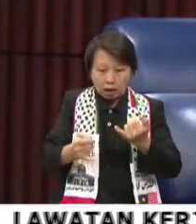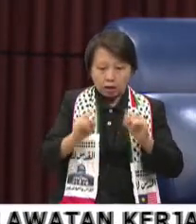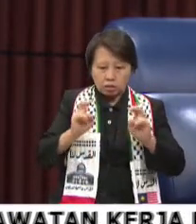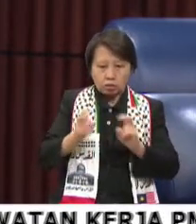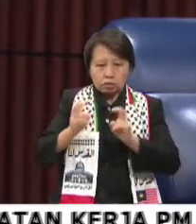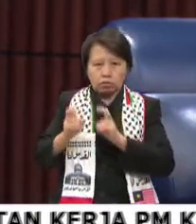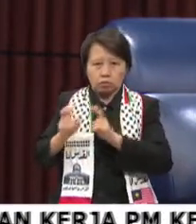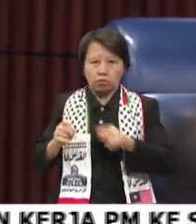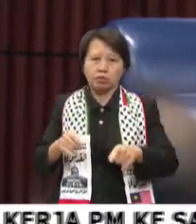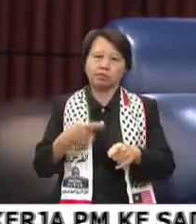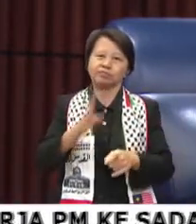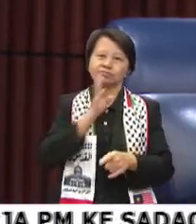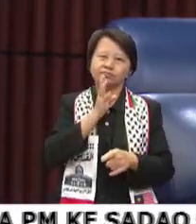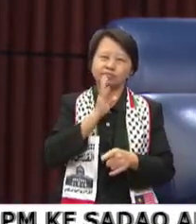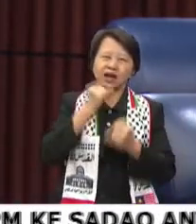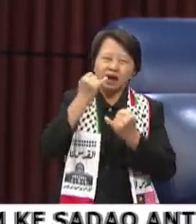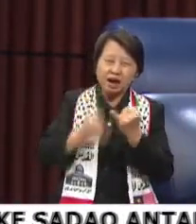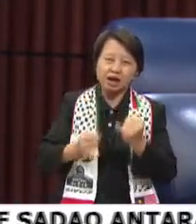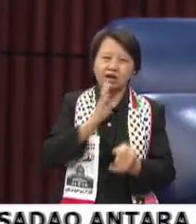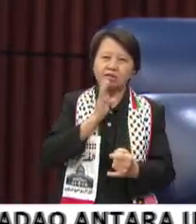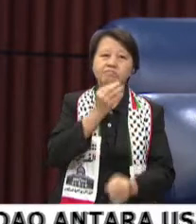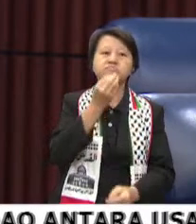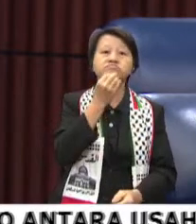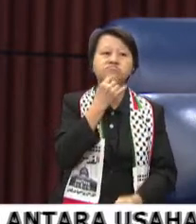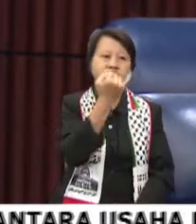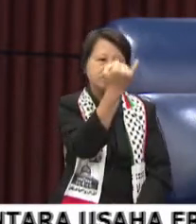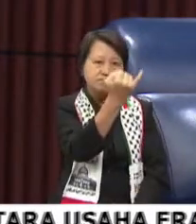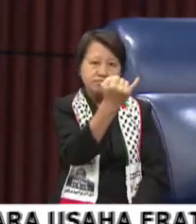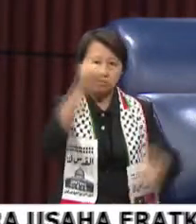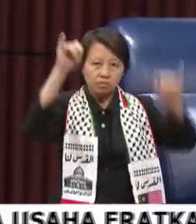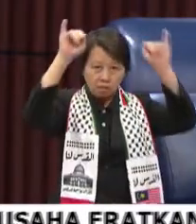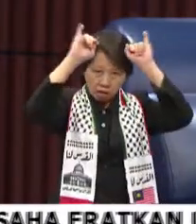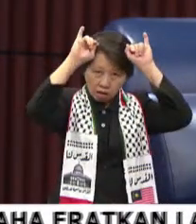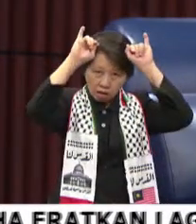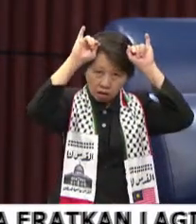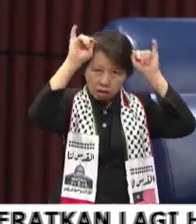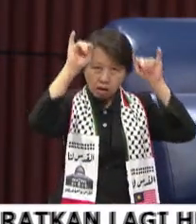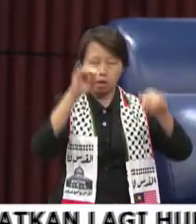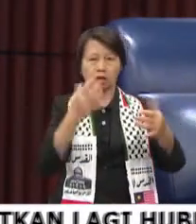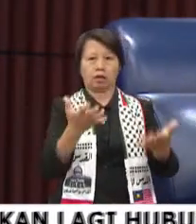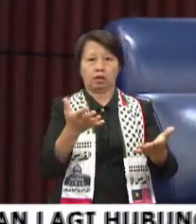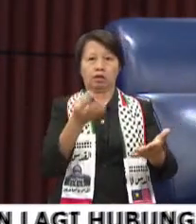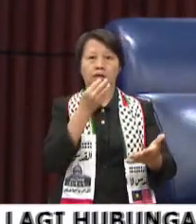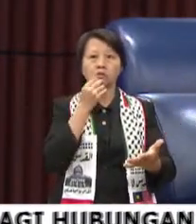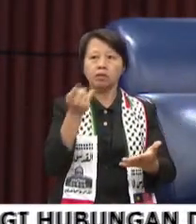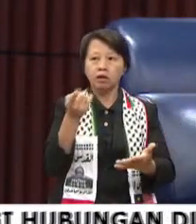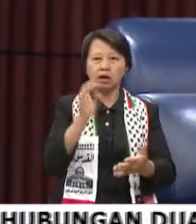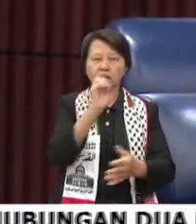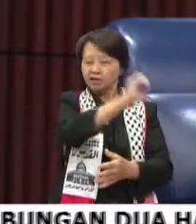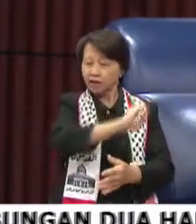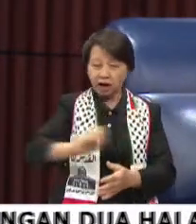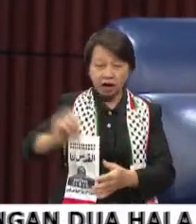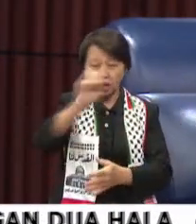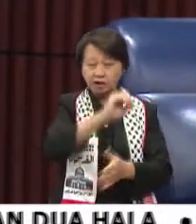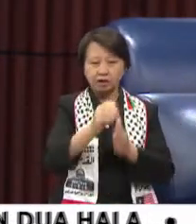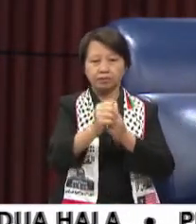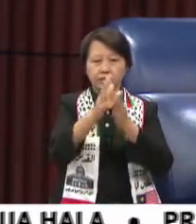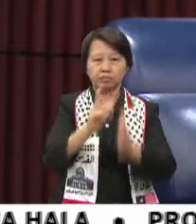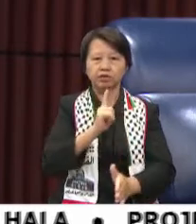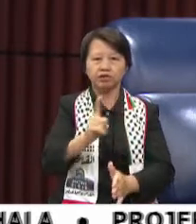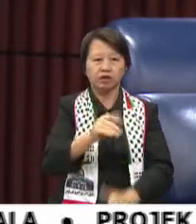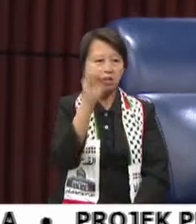unkut dia mengatakan Anwar Dajal dan ini tidak ada satu pun pemimpin Islam yang